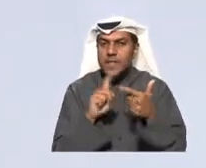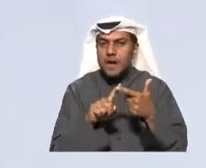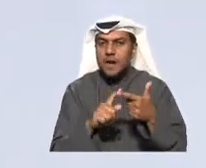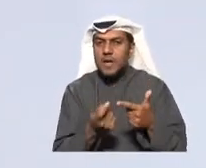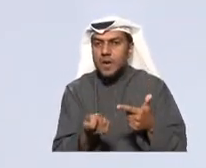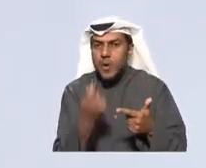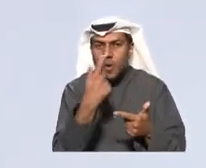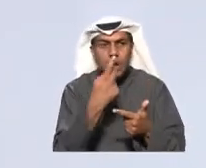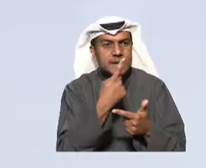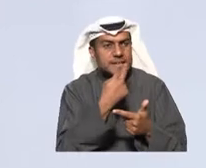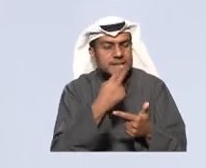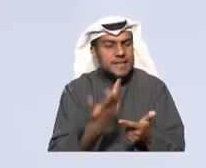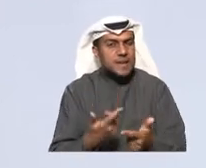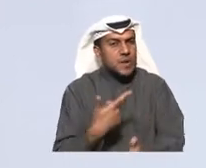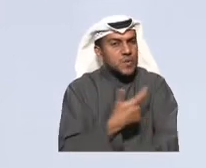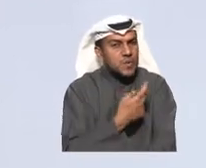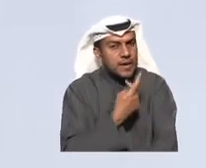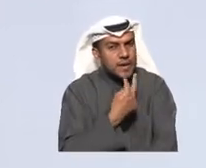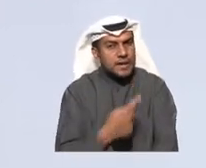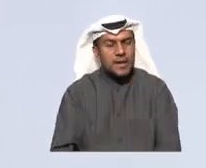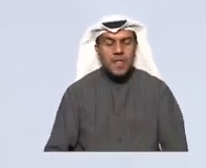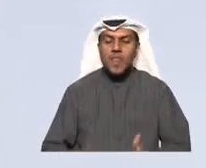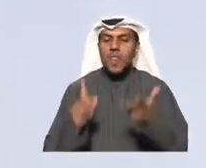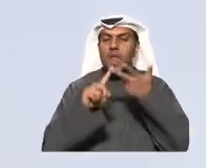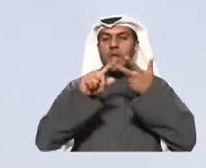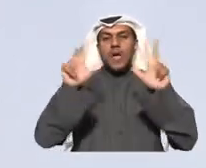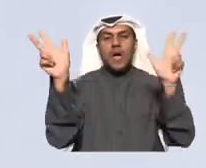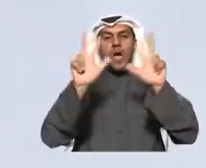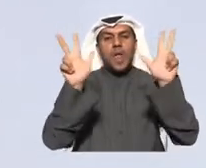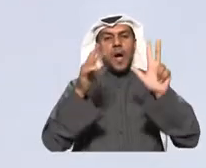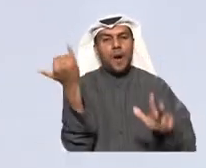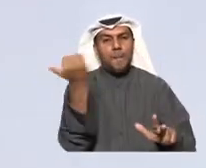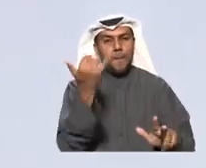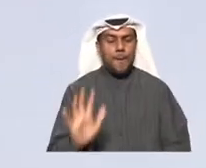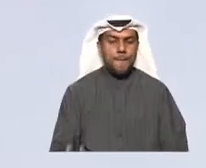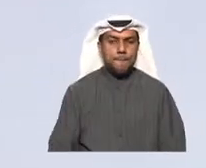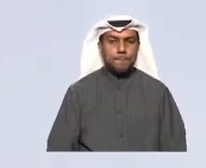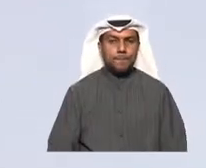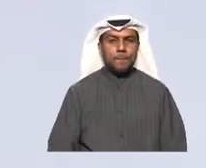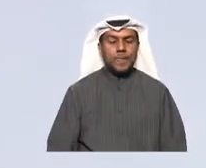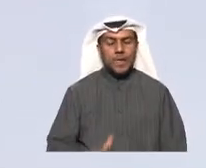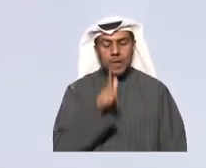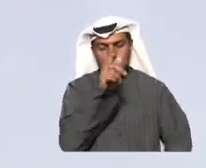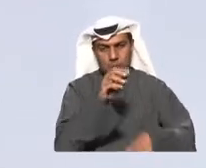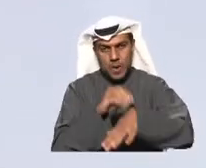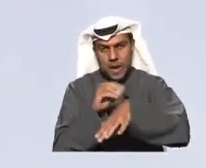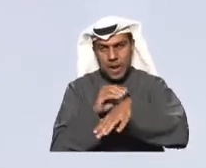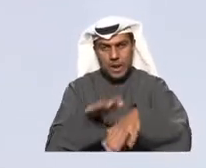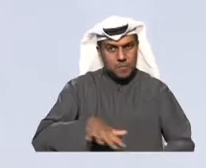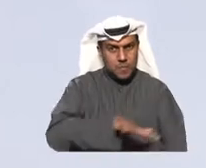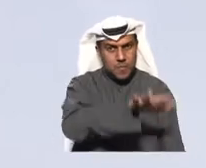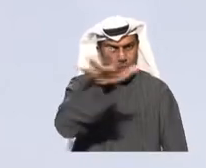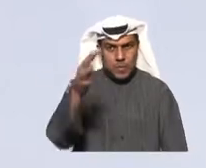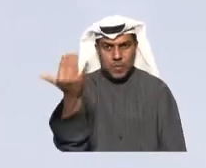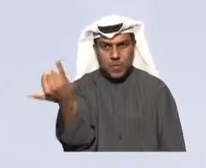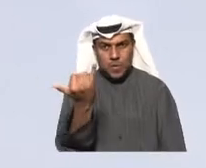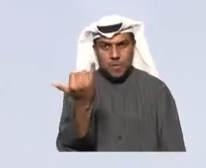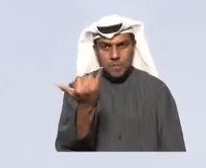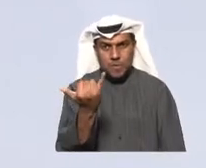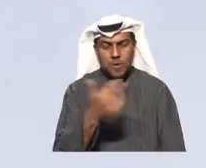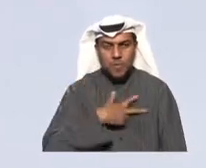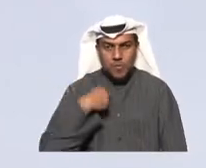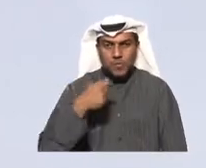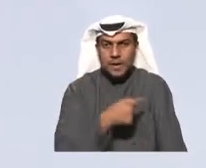إلى المحاور العلمية والإعلامية. أود أن أشيد حقيقة بدور زملاء لنا في مختلف القطاعات في وزارة